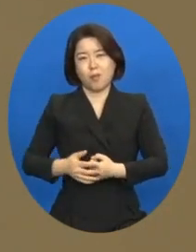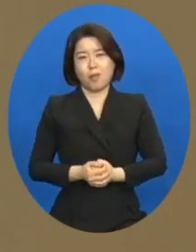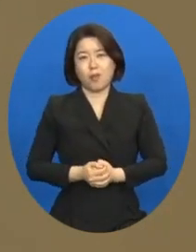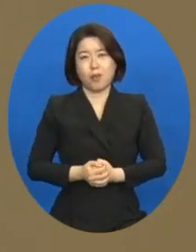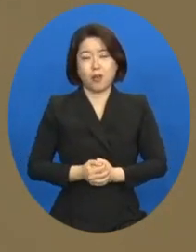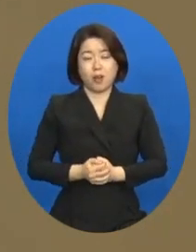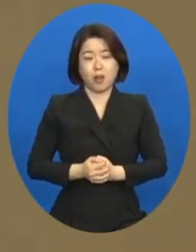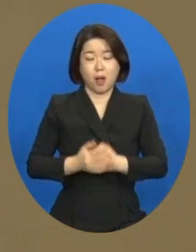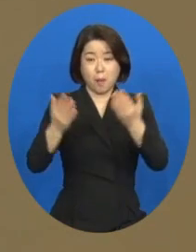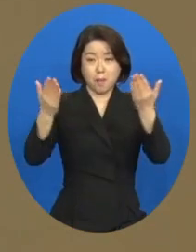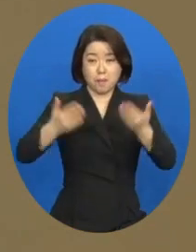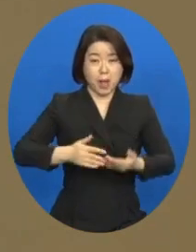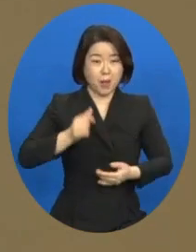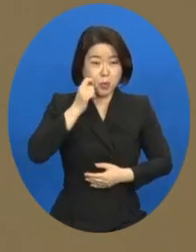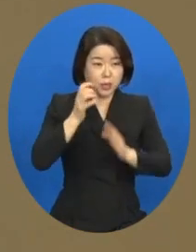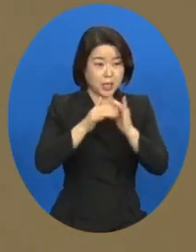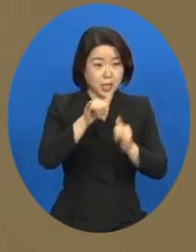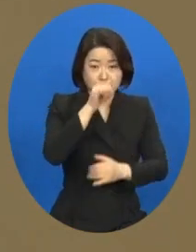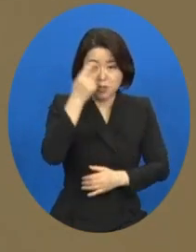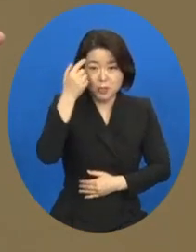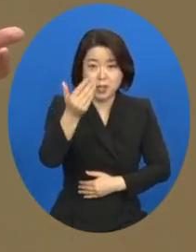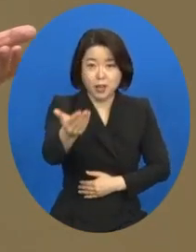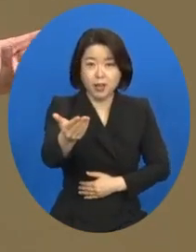못 받으신 분 있으신가요?